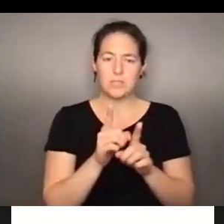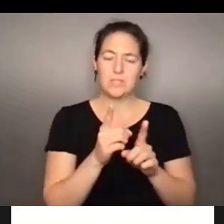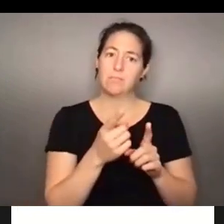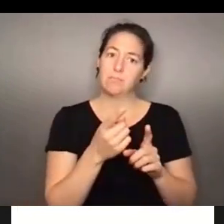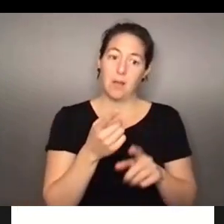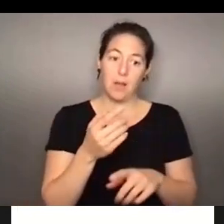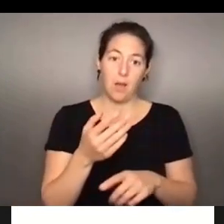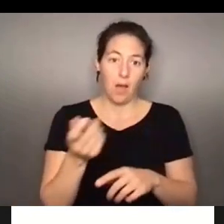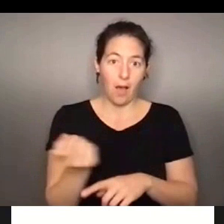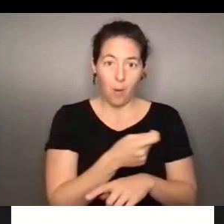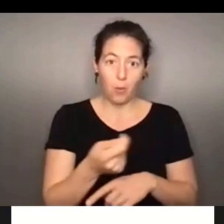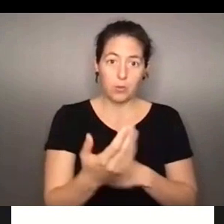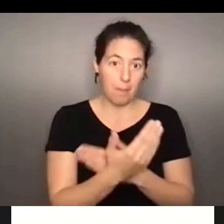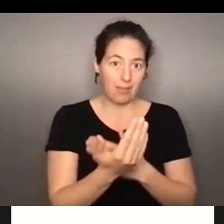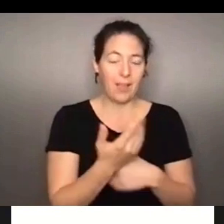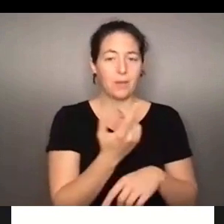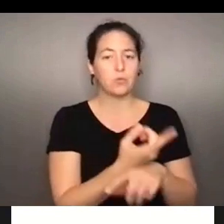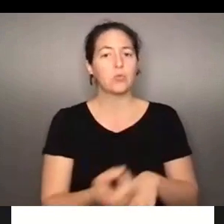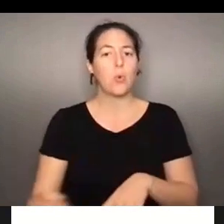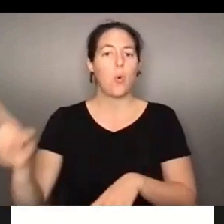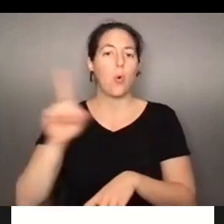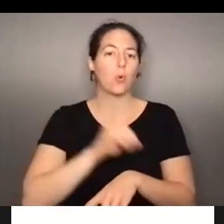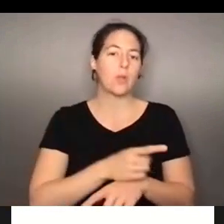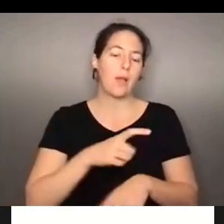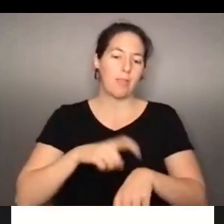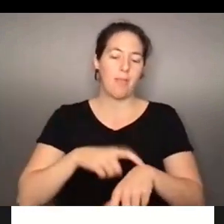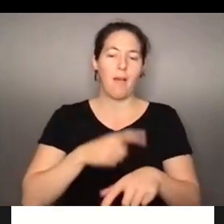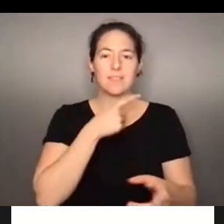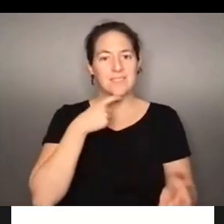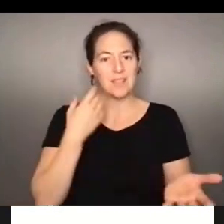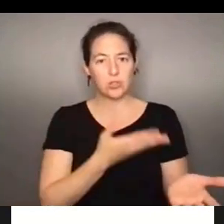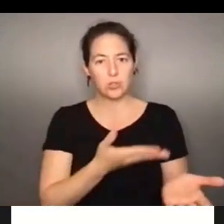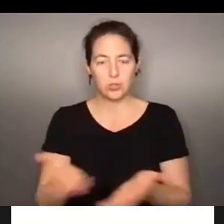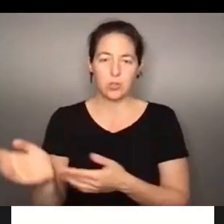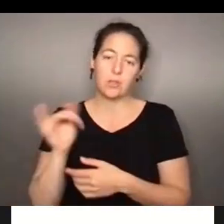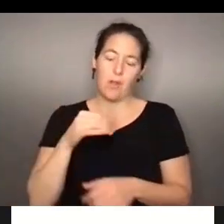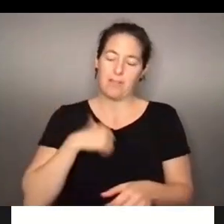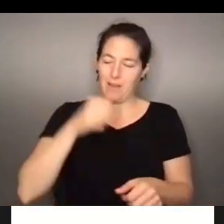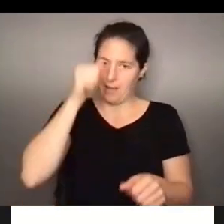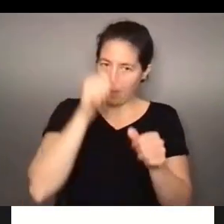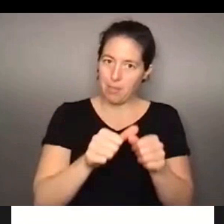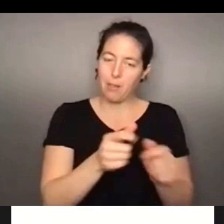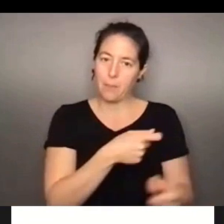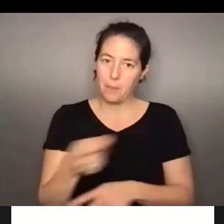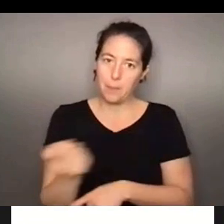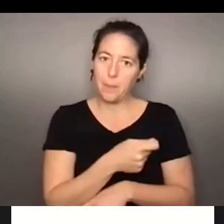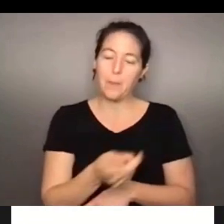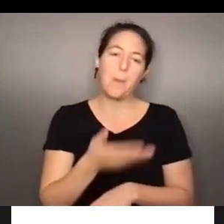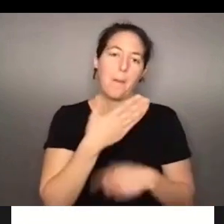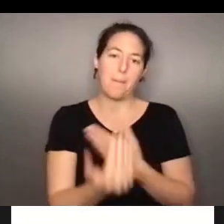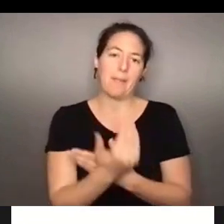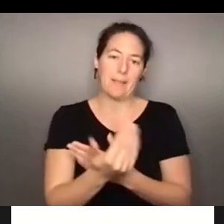bien sécher. Donc, vraiment, là, on essaie de se rappeler, arroser le matin, c'est la meilleure des